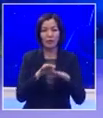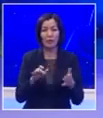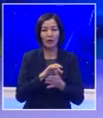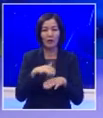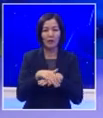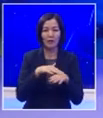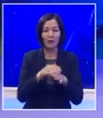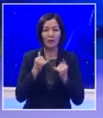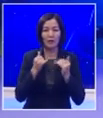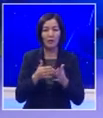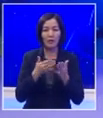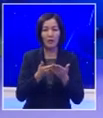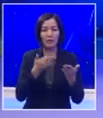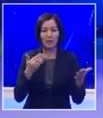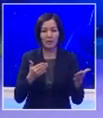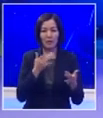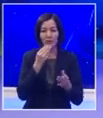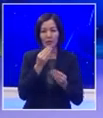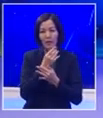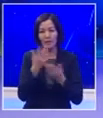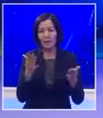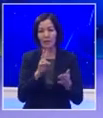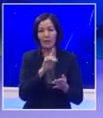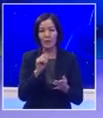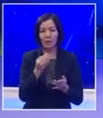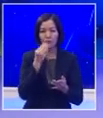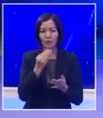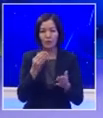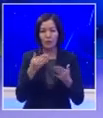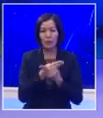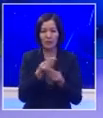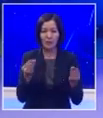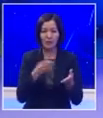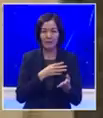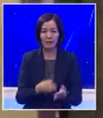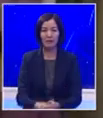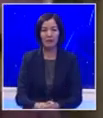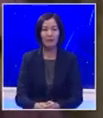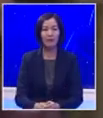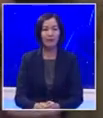Қала тұрғындарына арналып үлкен дастархан жайылып, ұлттық тағам Наурыз көже таратылды.